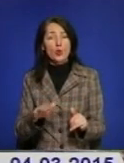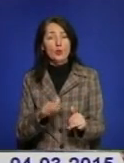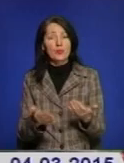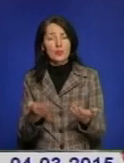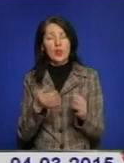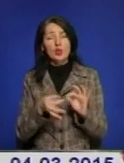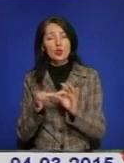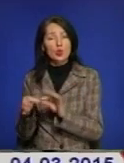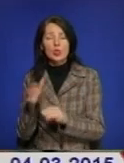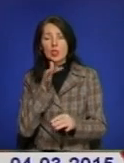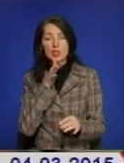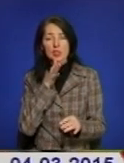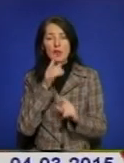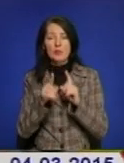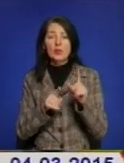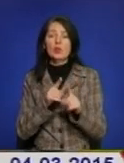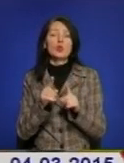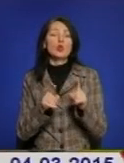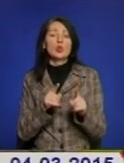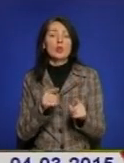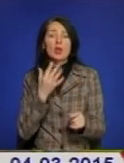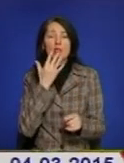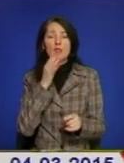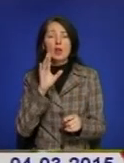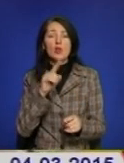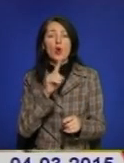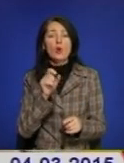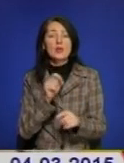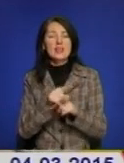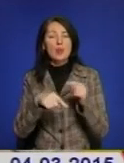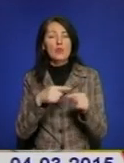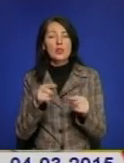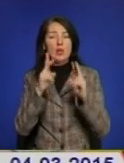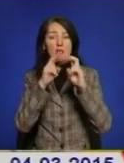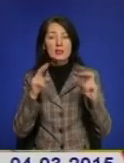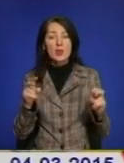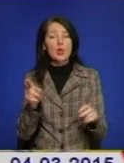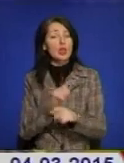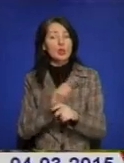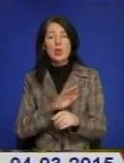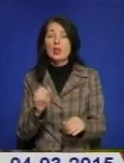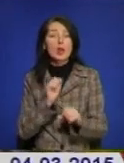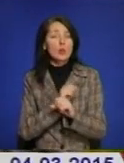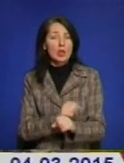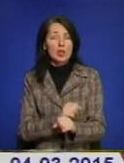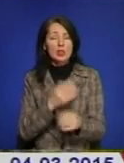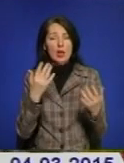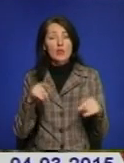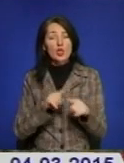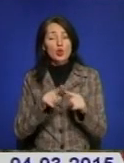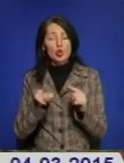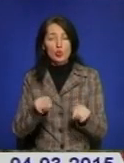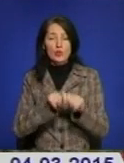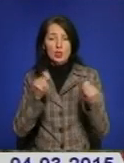Навіть у скрутні часи реконструкція національного заповідника замки Тернопілля не припиняється. Адже вже незабаром тут відкриють